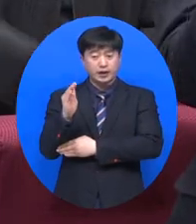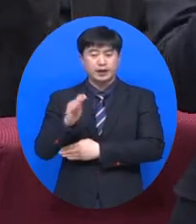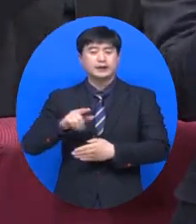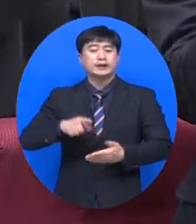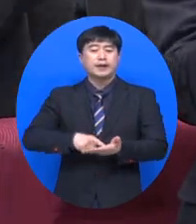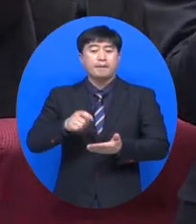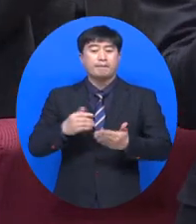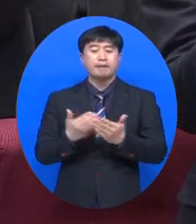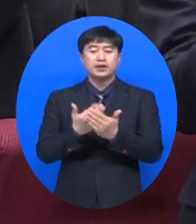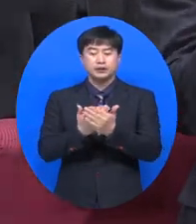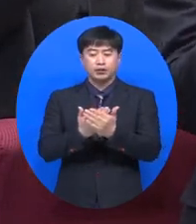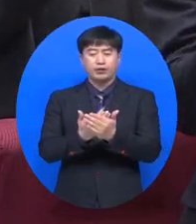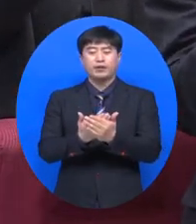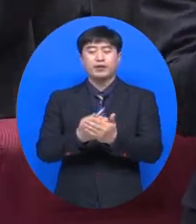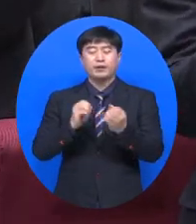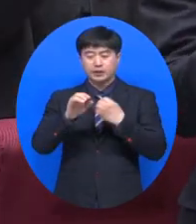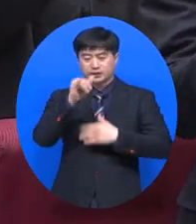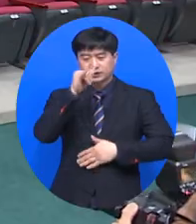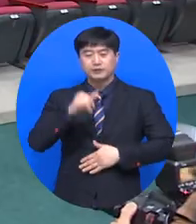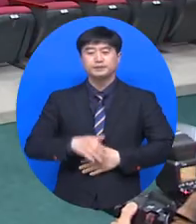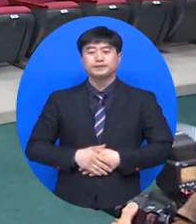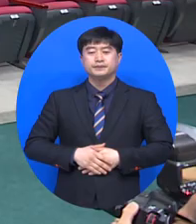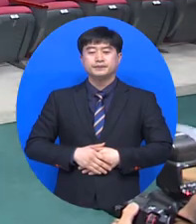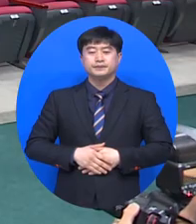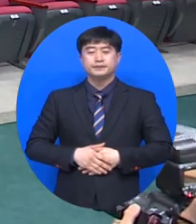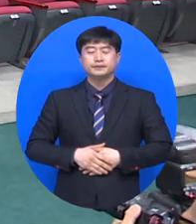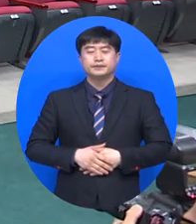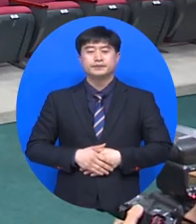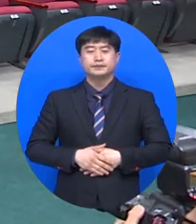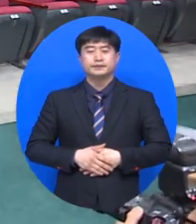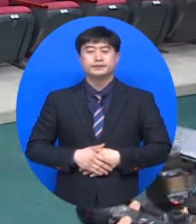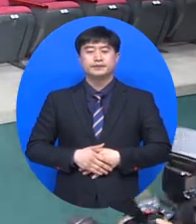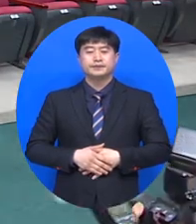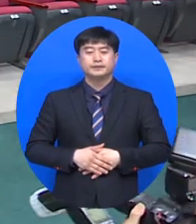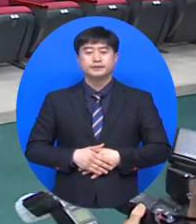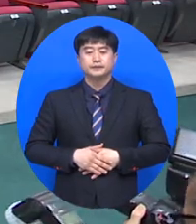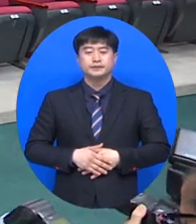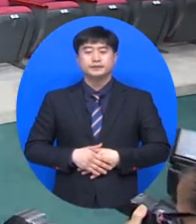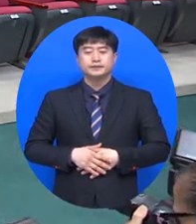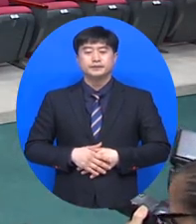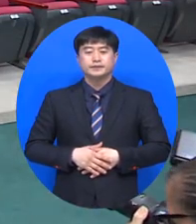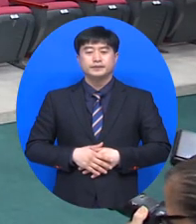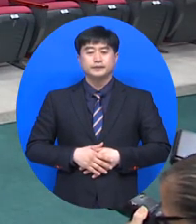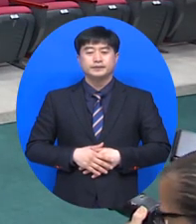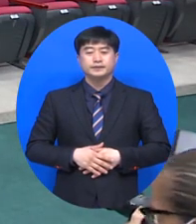불어넣는 시간이 됐다는 반응을 보였습니다. 경기지TV 최지연입니다.